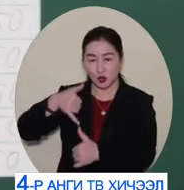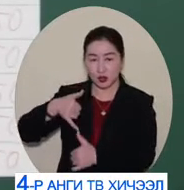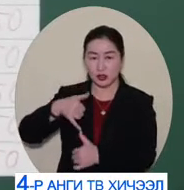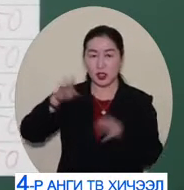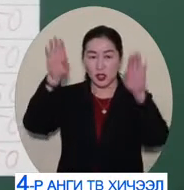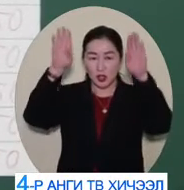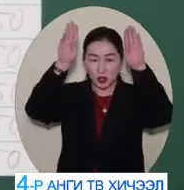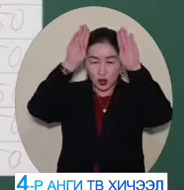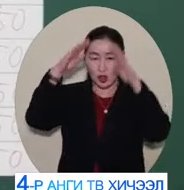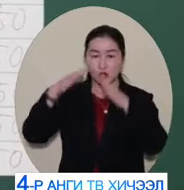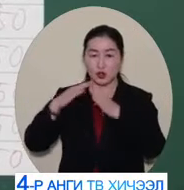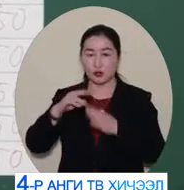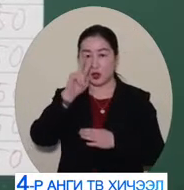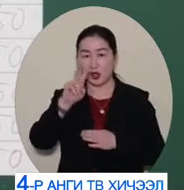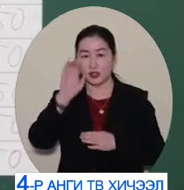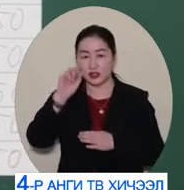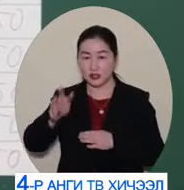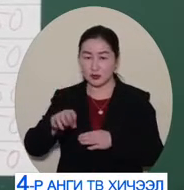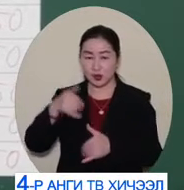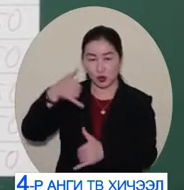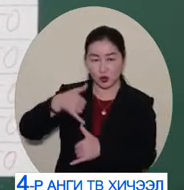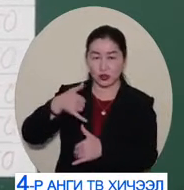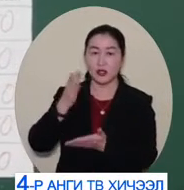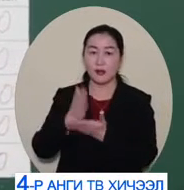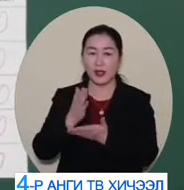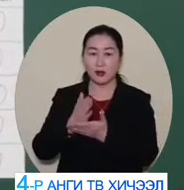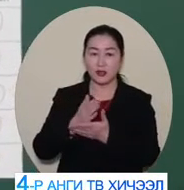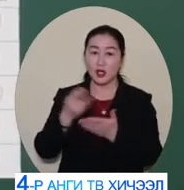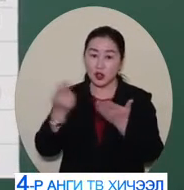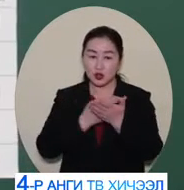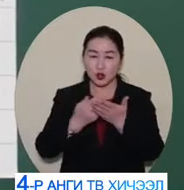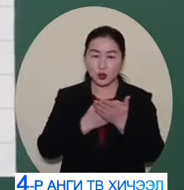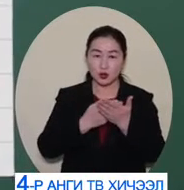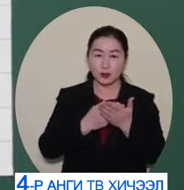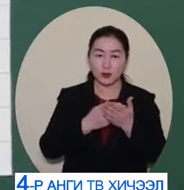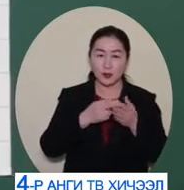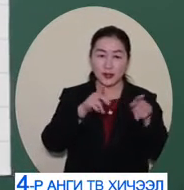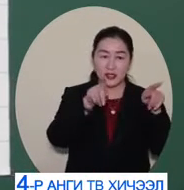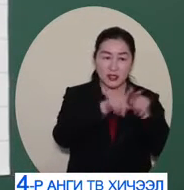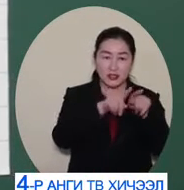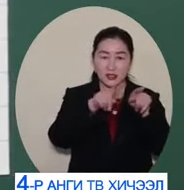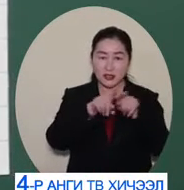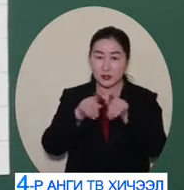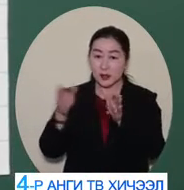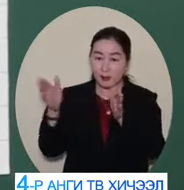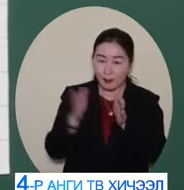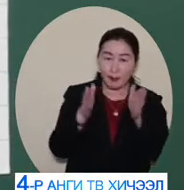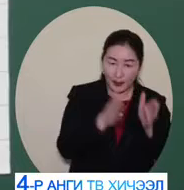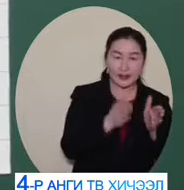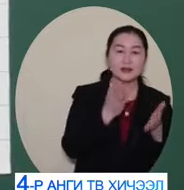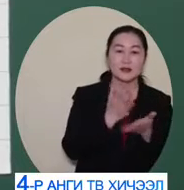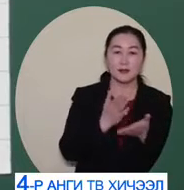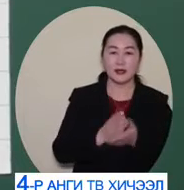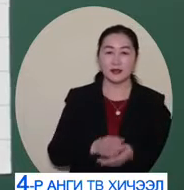өндөртэй. Цэцэг маань 1 см өндөртэй. А нохойны өр маань 2 см өндөртэй зургадчихэвэл одоо